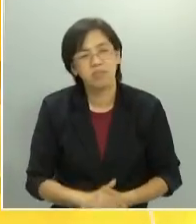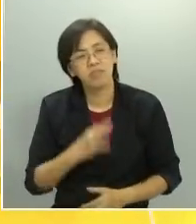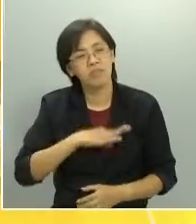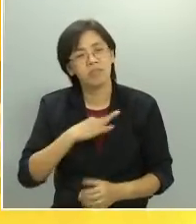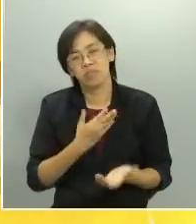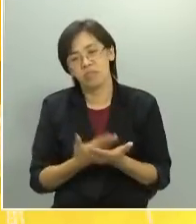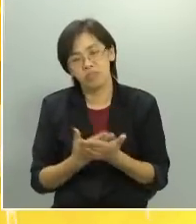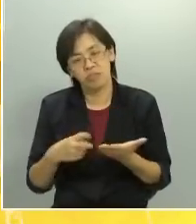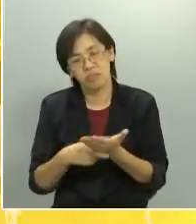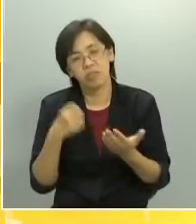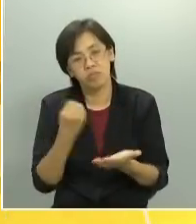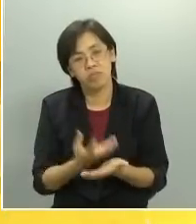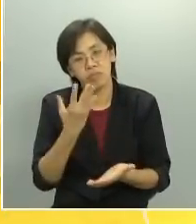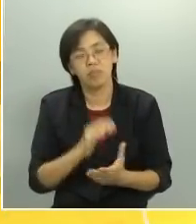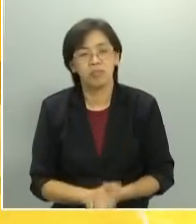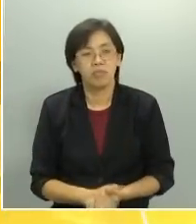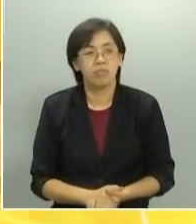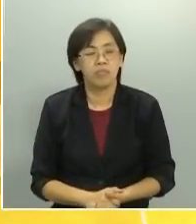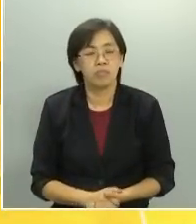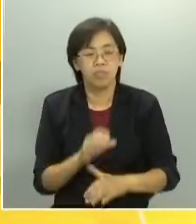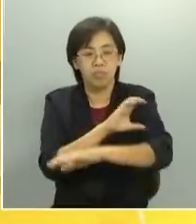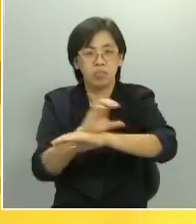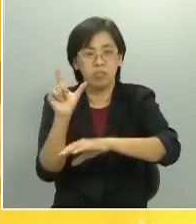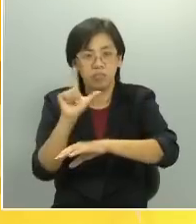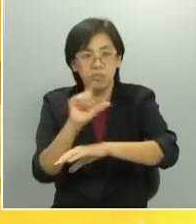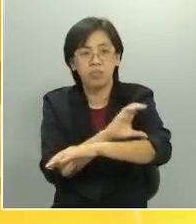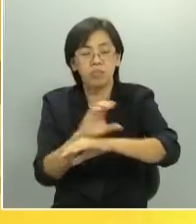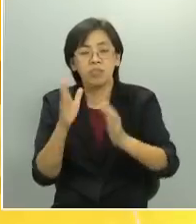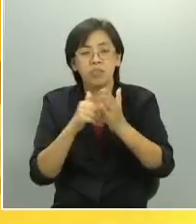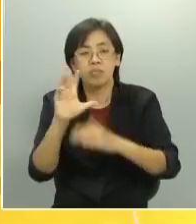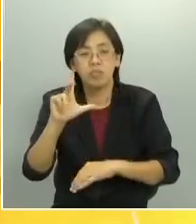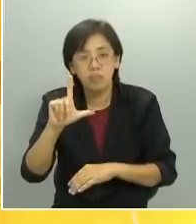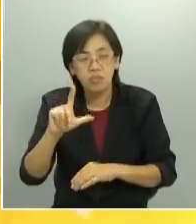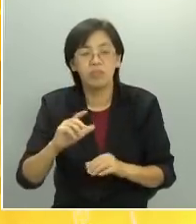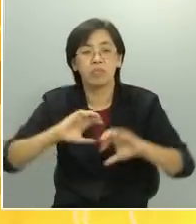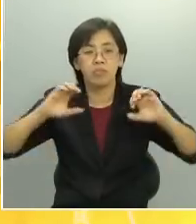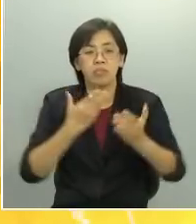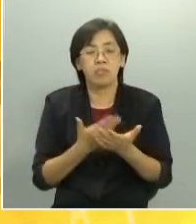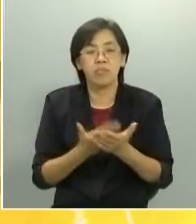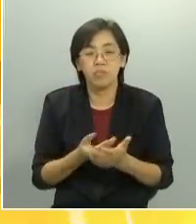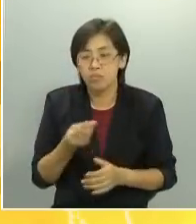ยสารแพงขณะที่รถไฟฟ้าสีเหลืองสีชมพูรัฐบาลจ่ายเงินโยธาคืนให้เอก